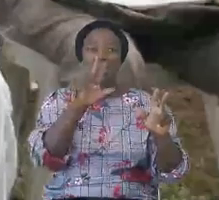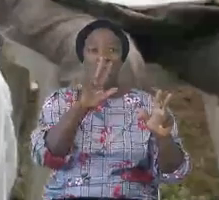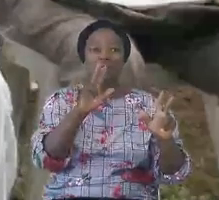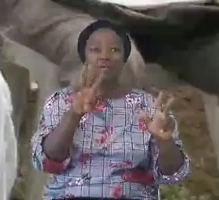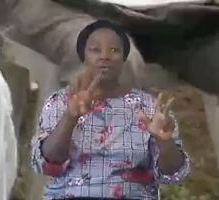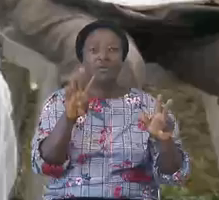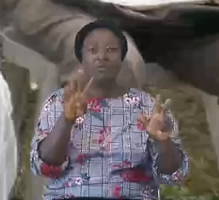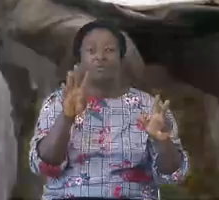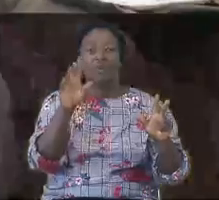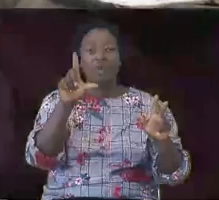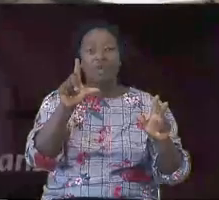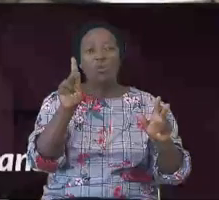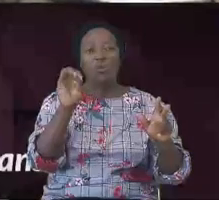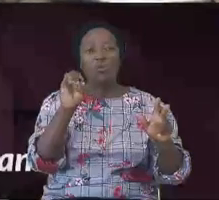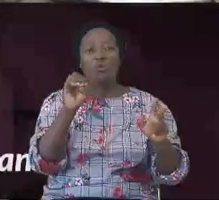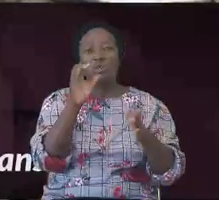chapitre 23,